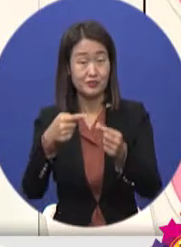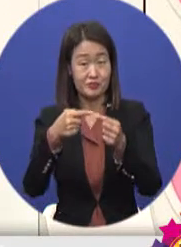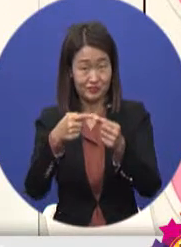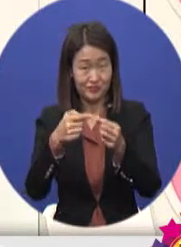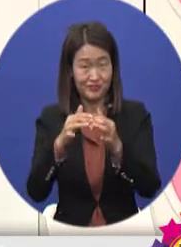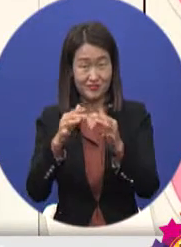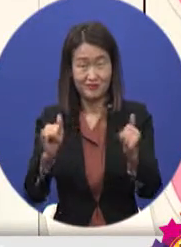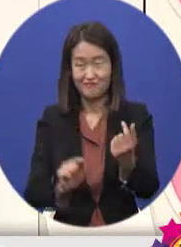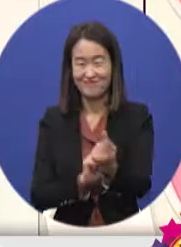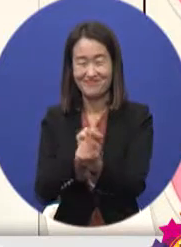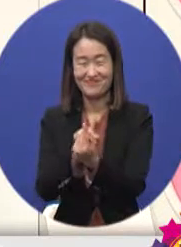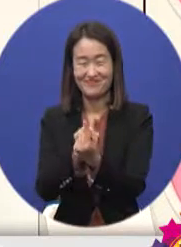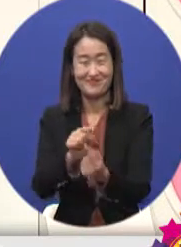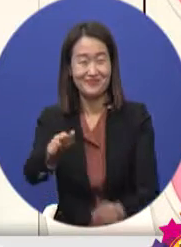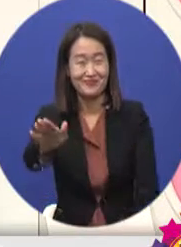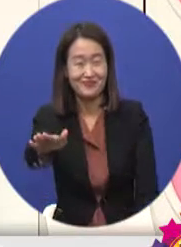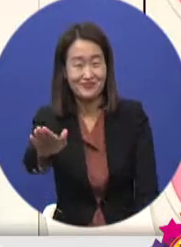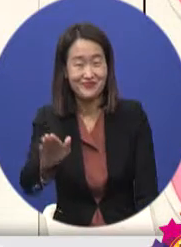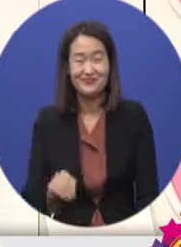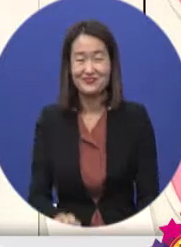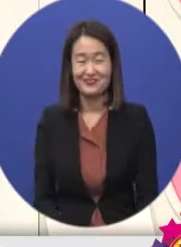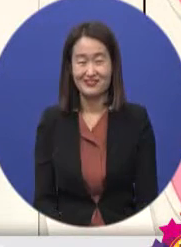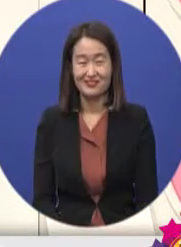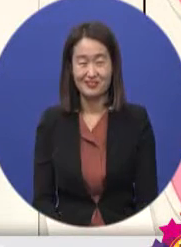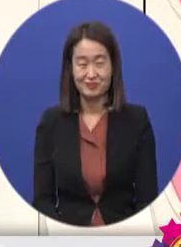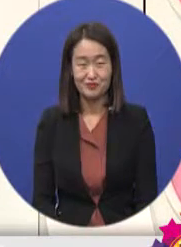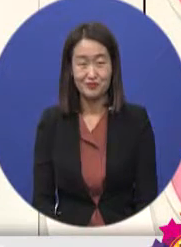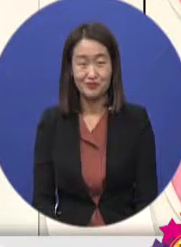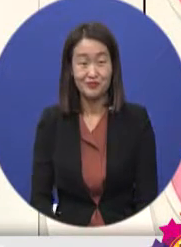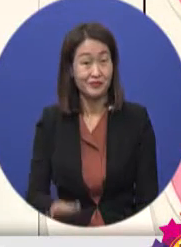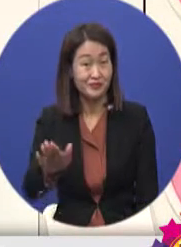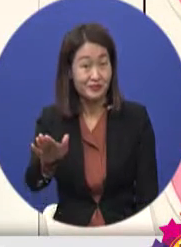맞이해 보겠습니다. 어머니 안녕하세요. 네.